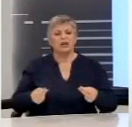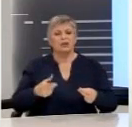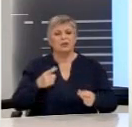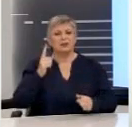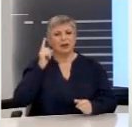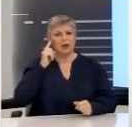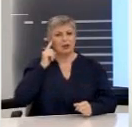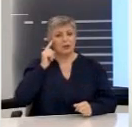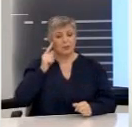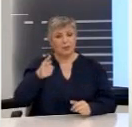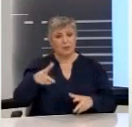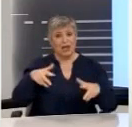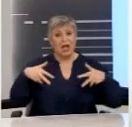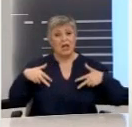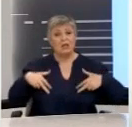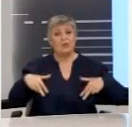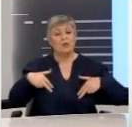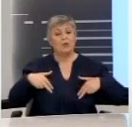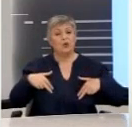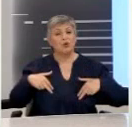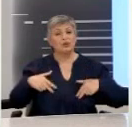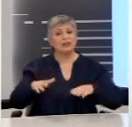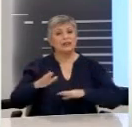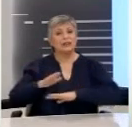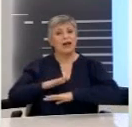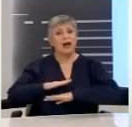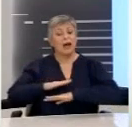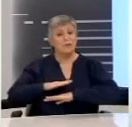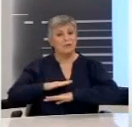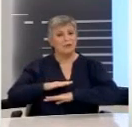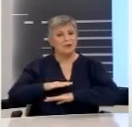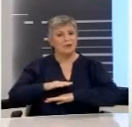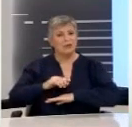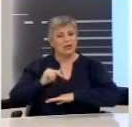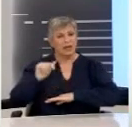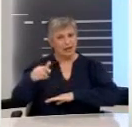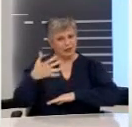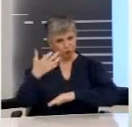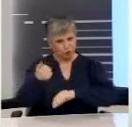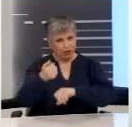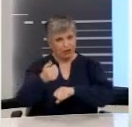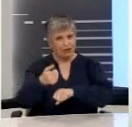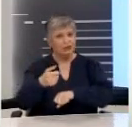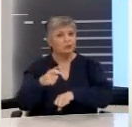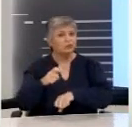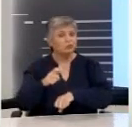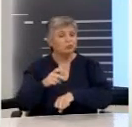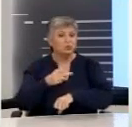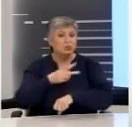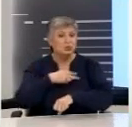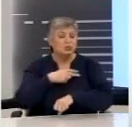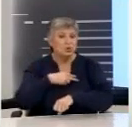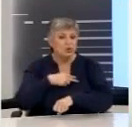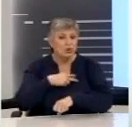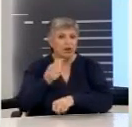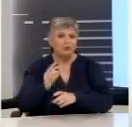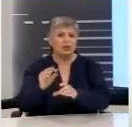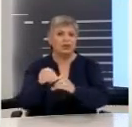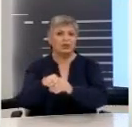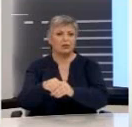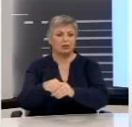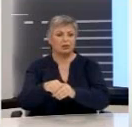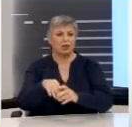είχε λόγο να παρέμβει. Τηλεγραφικά τελείως, γιατί ο χρόνος μου τελειώνει, θέλω να αναφερθώ στους 8